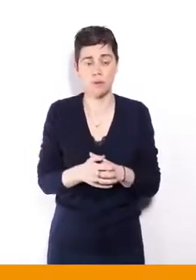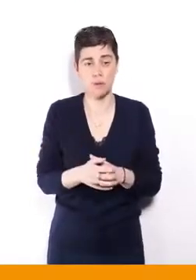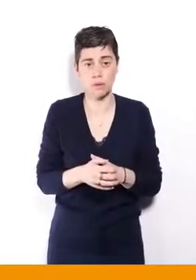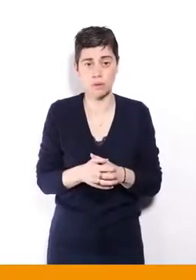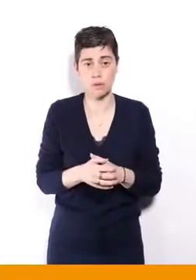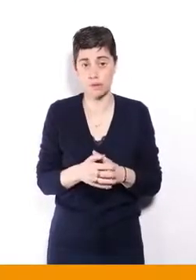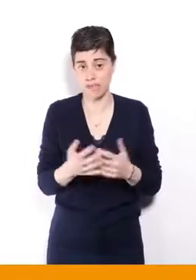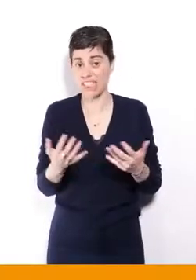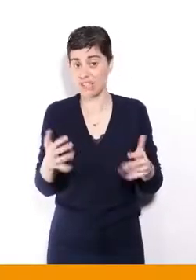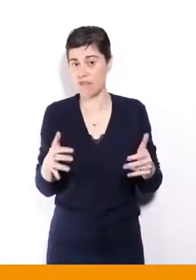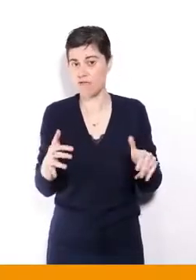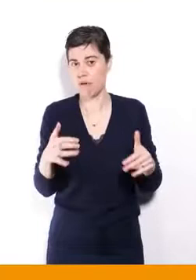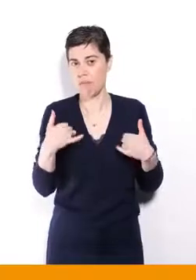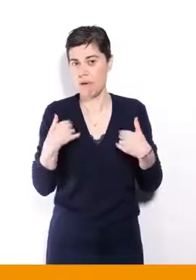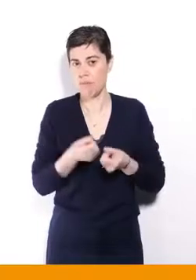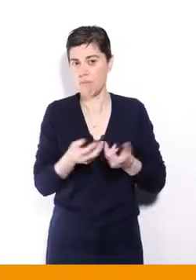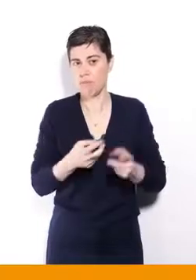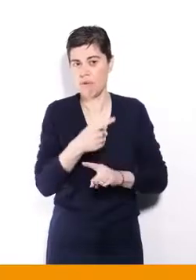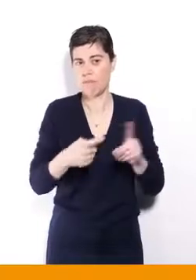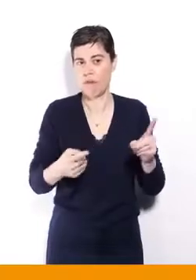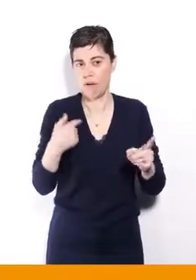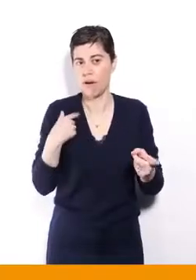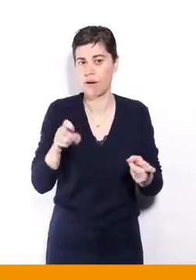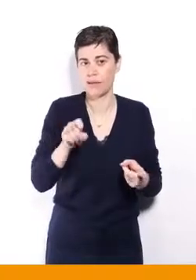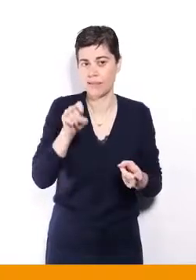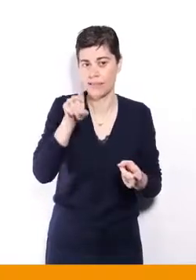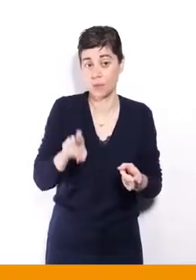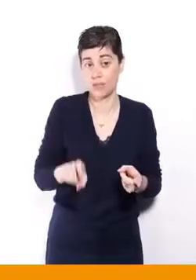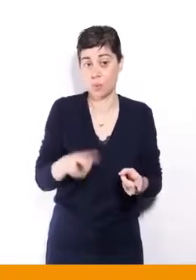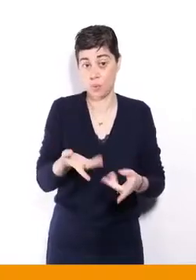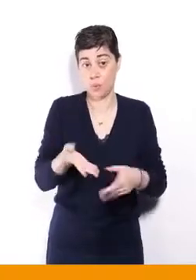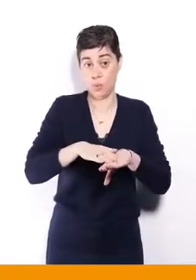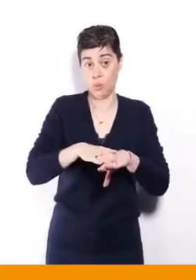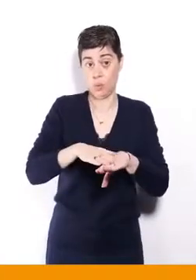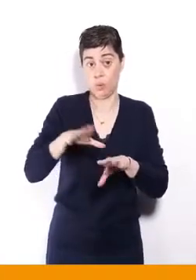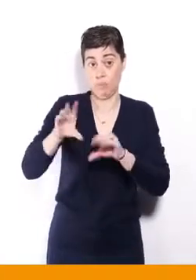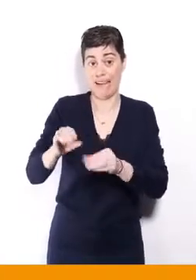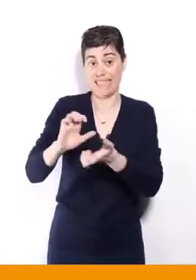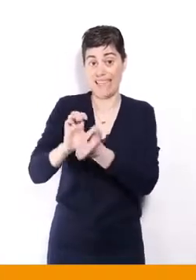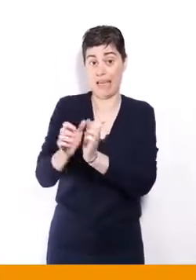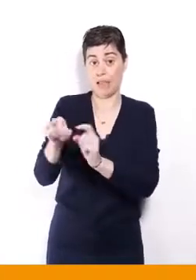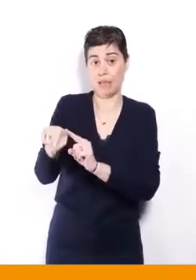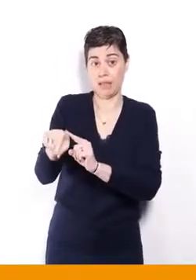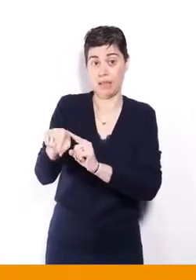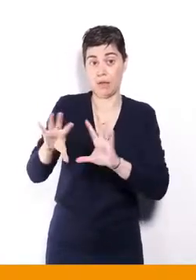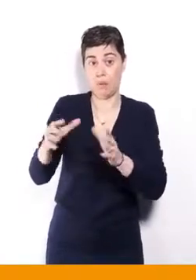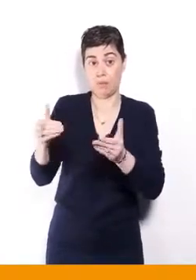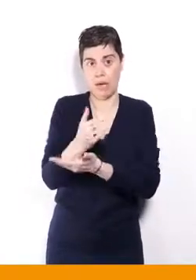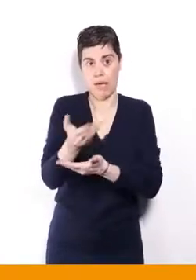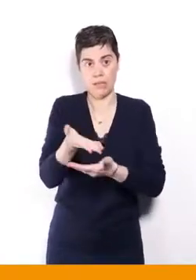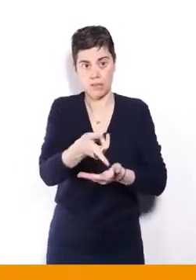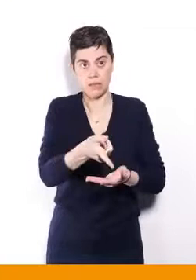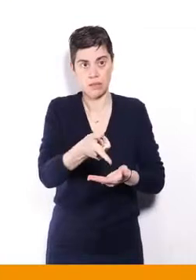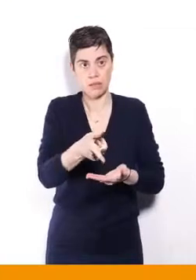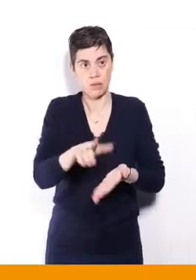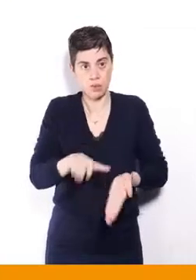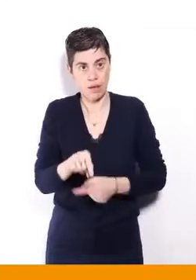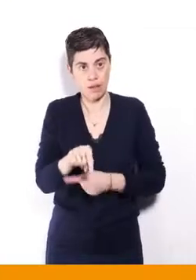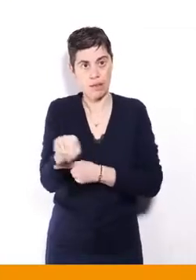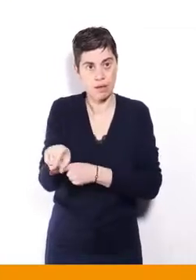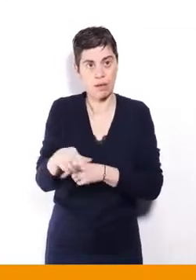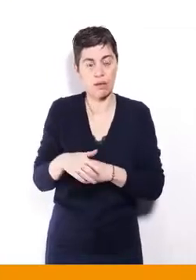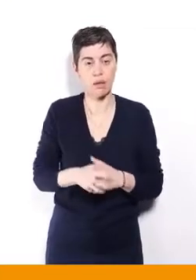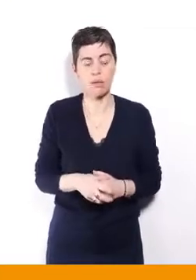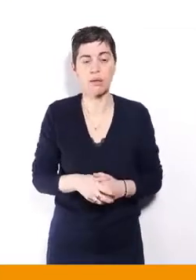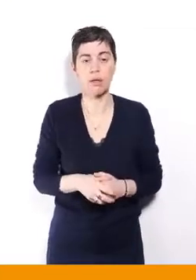à plusieurs reprises, cette question des places des AT sur ce territoire-là, mais il n'y a pas que là. Et comme on ne